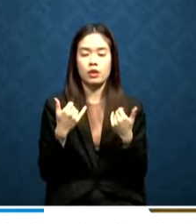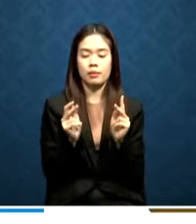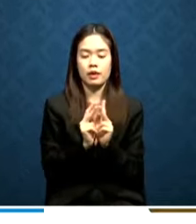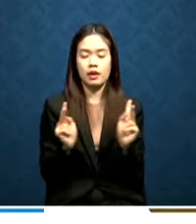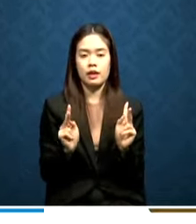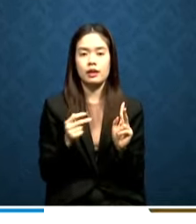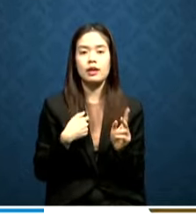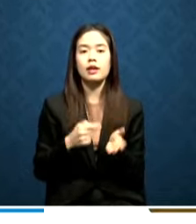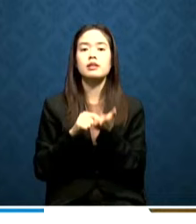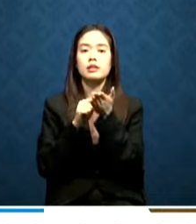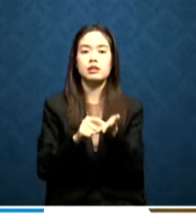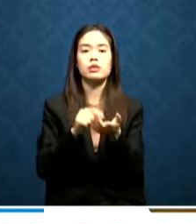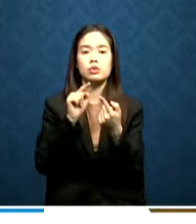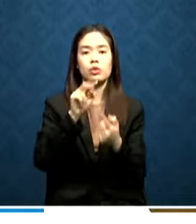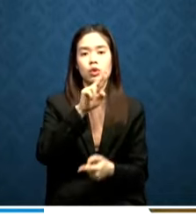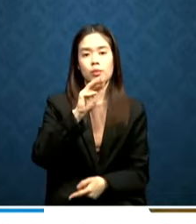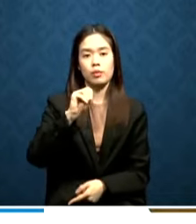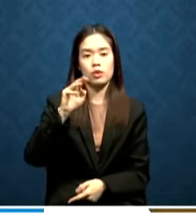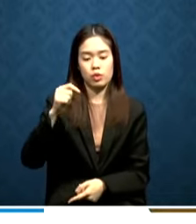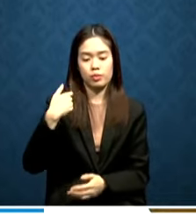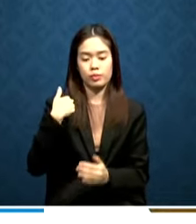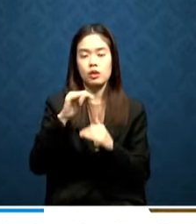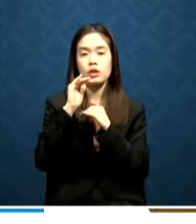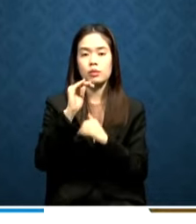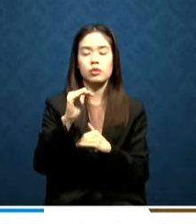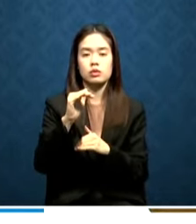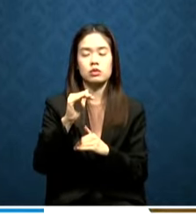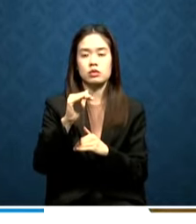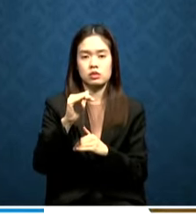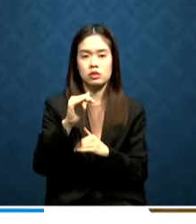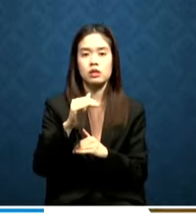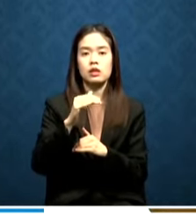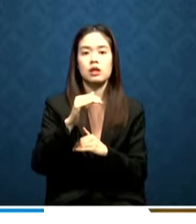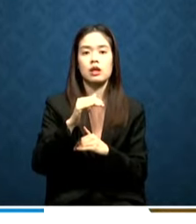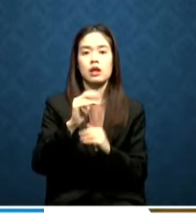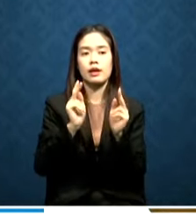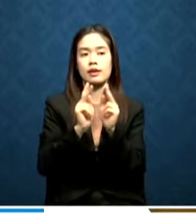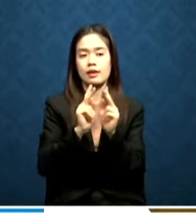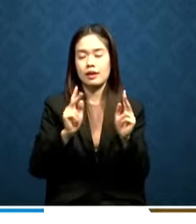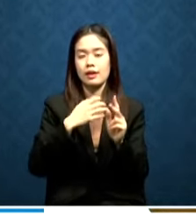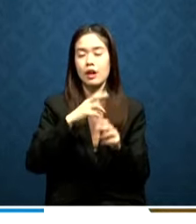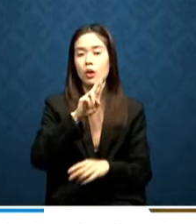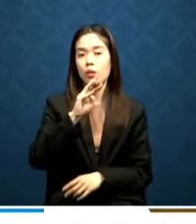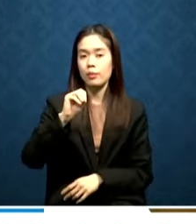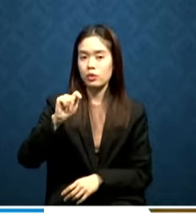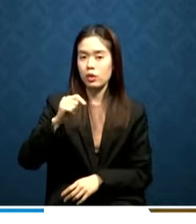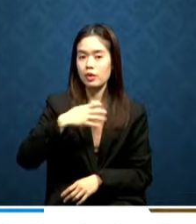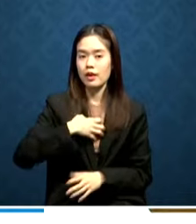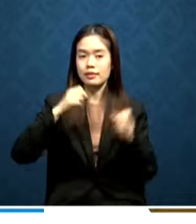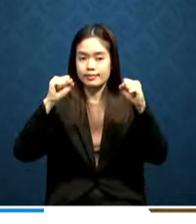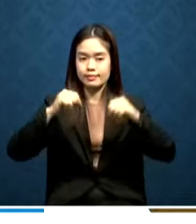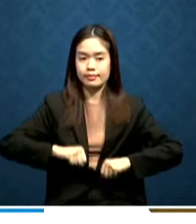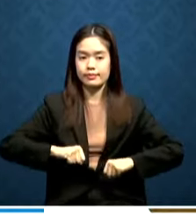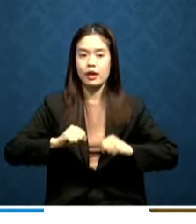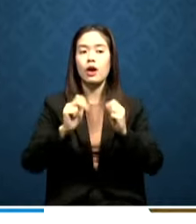เห็นเสนอคณะรัฐมนตรีว่าตรงนี้เป็นข้อจำกัดคณะรัฐมนตรีเลยมีมตินะครับคณะรัฐมนตรีว่าให้ไปแก้กฎหม